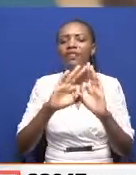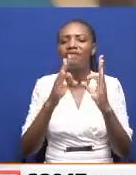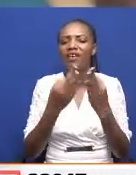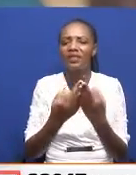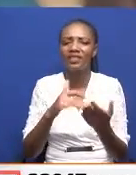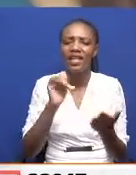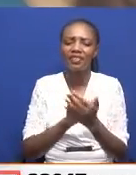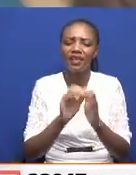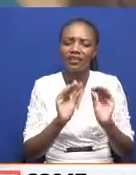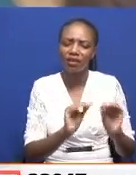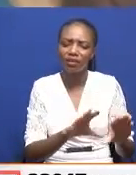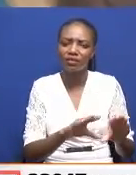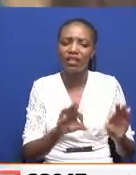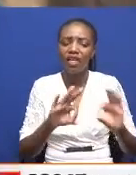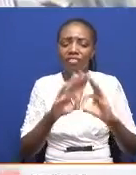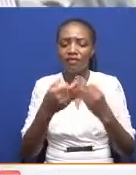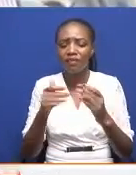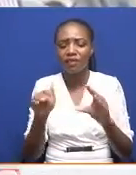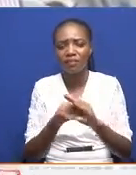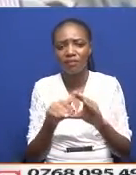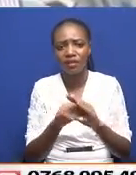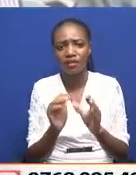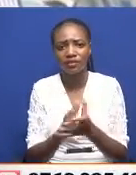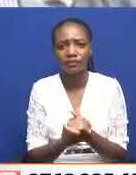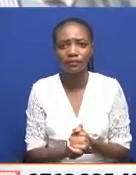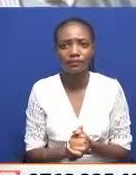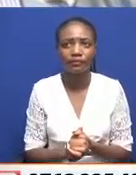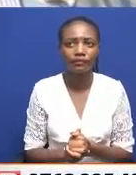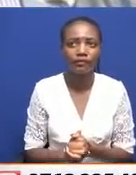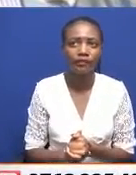mwaka 1992. Hakika kuanzia